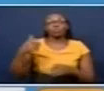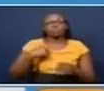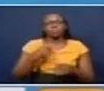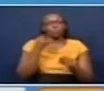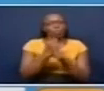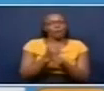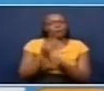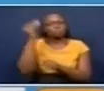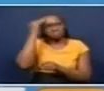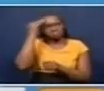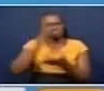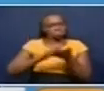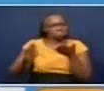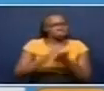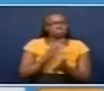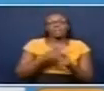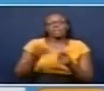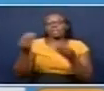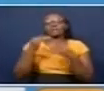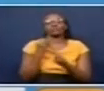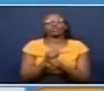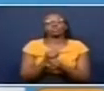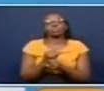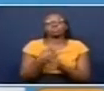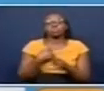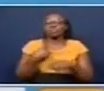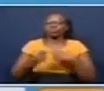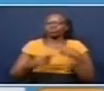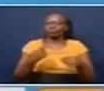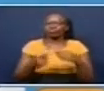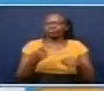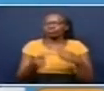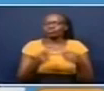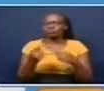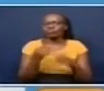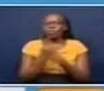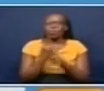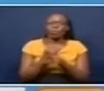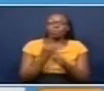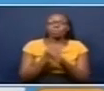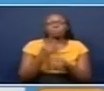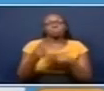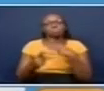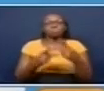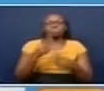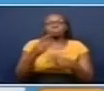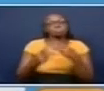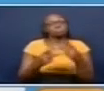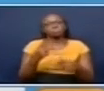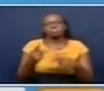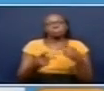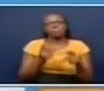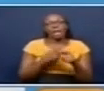pale kupatiwa, nikapatiwa, nikaingia. Nilipoanza sasa nikaendelea,